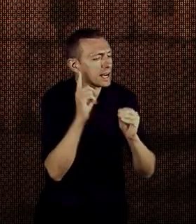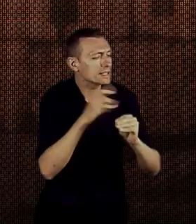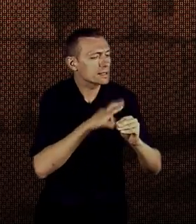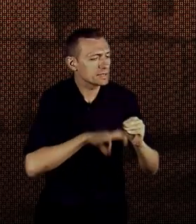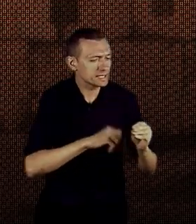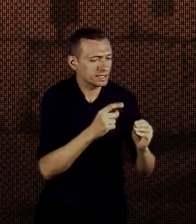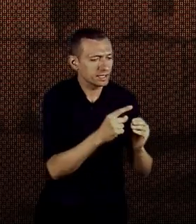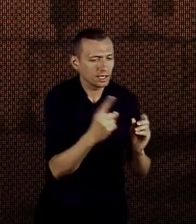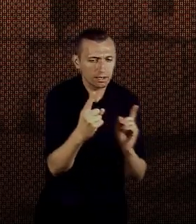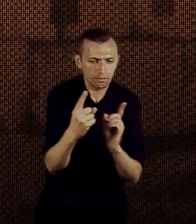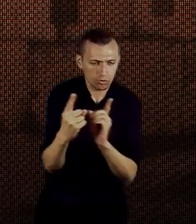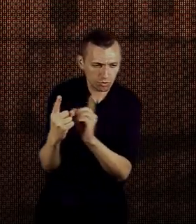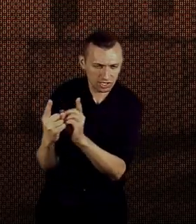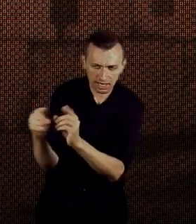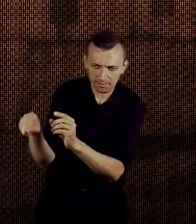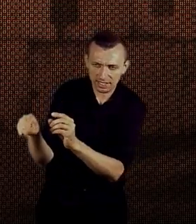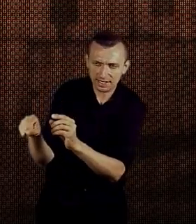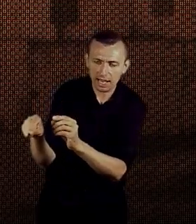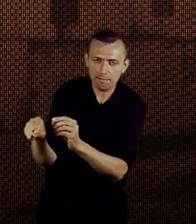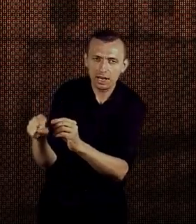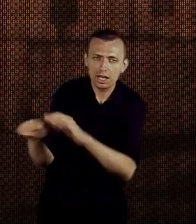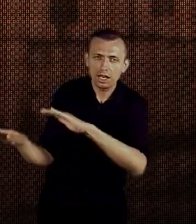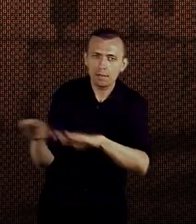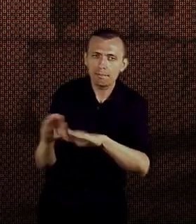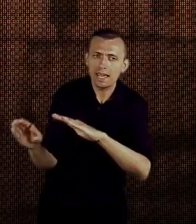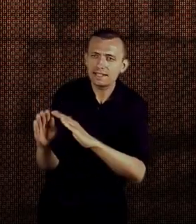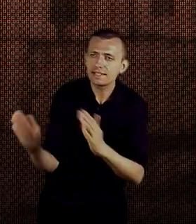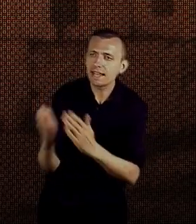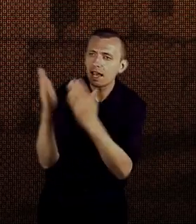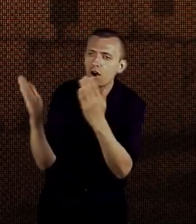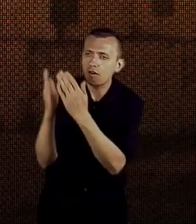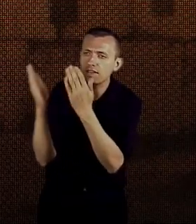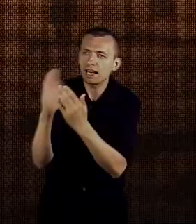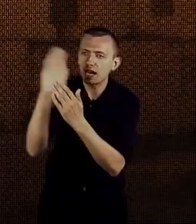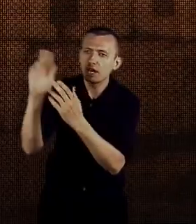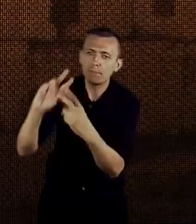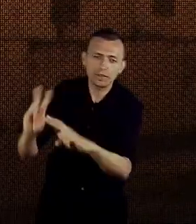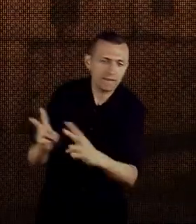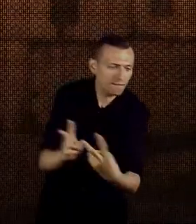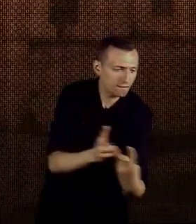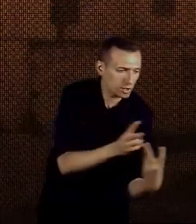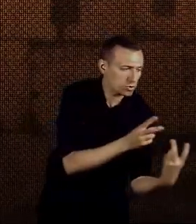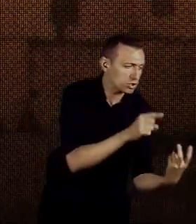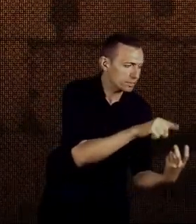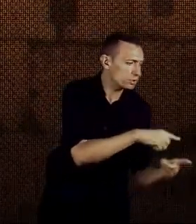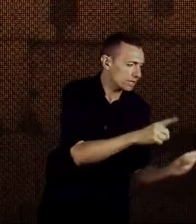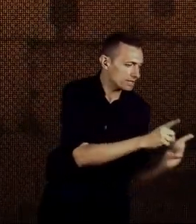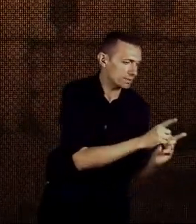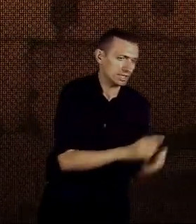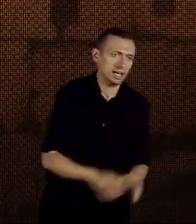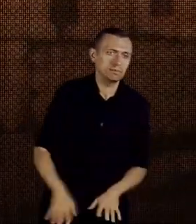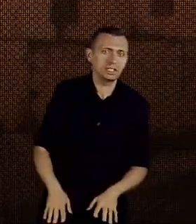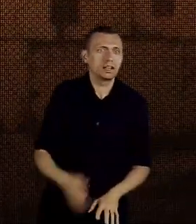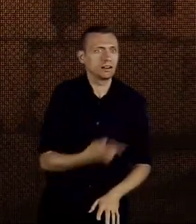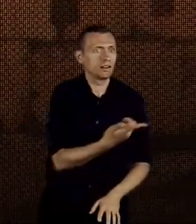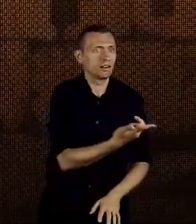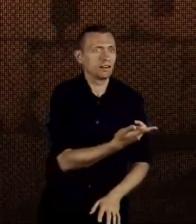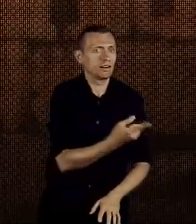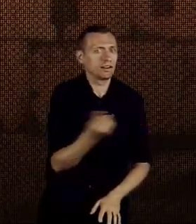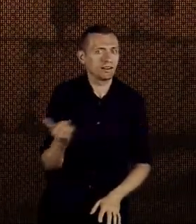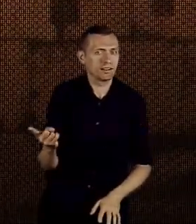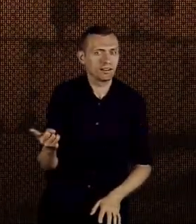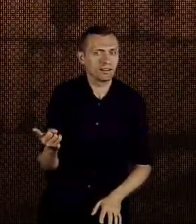My wrócimy. Nie ja wrócę, ale my wrócimy. Abraham wierzył, że on i jego syny jakimś